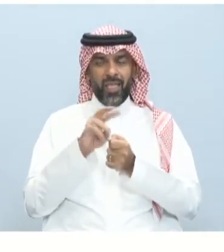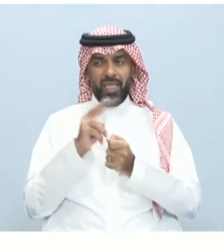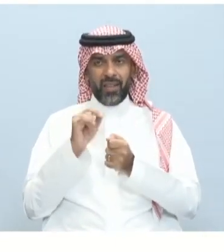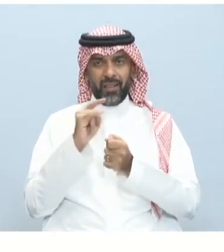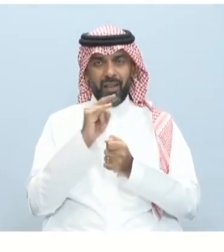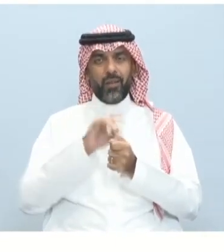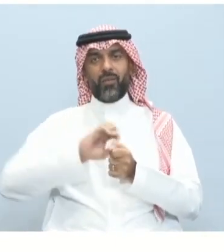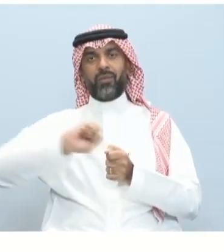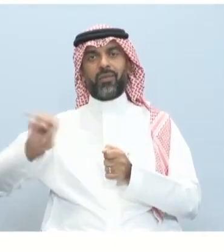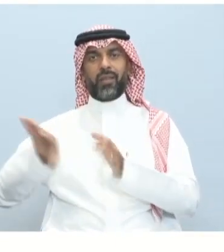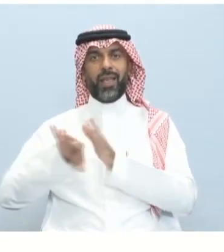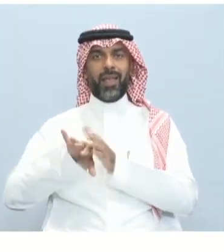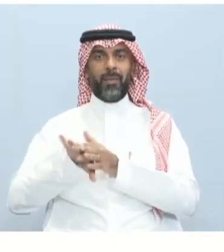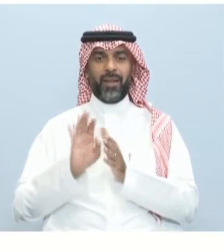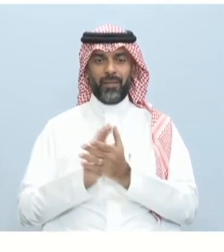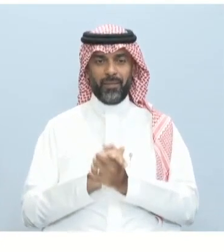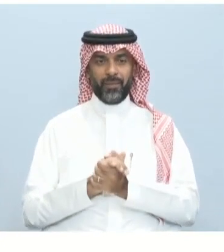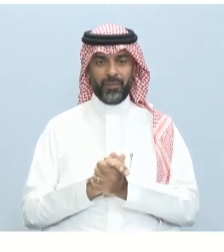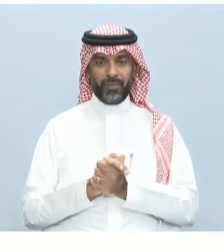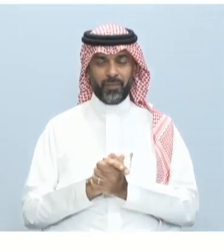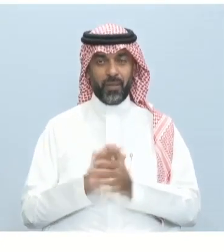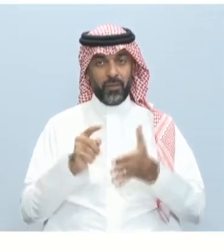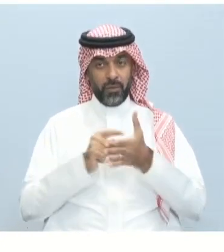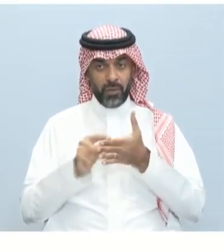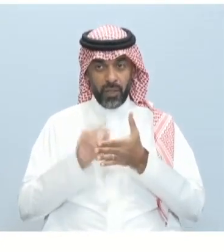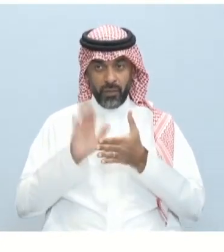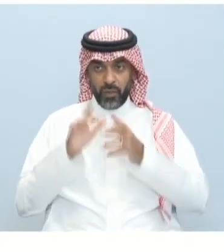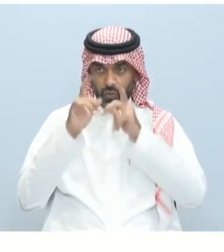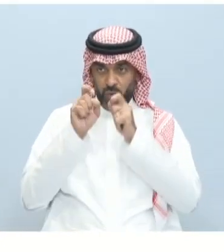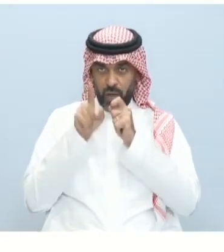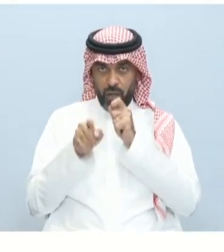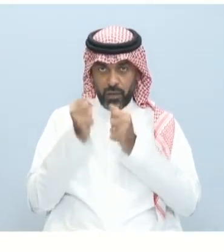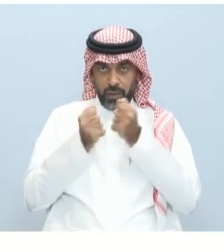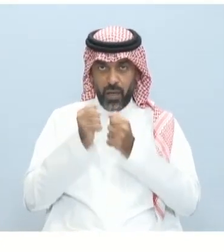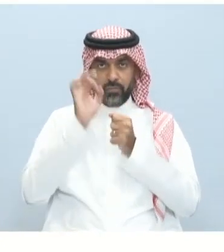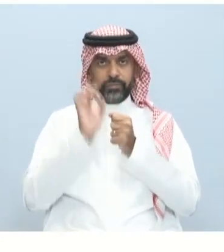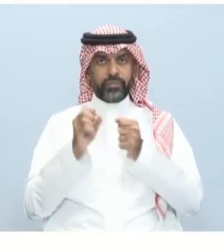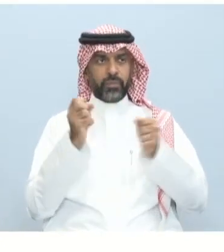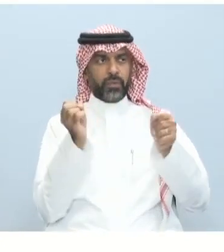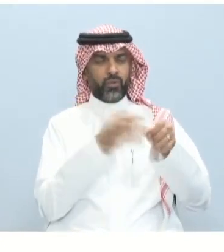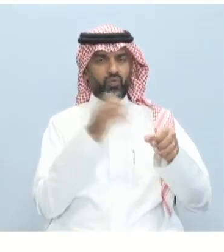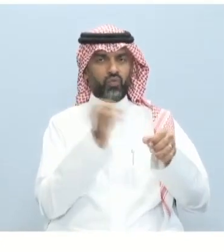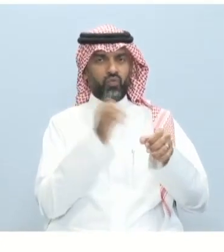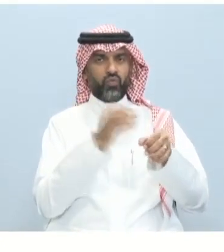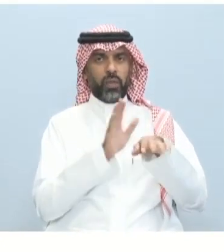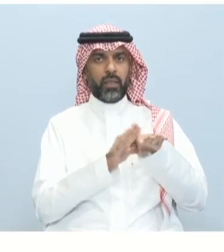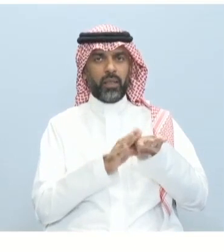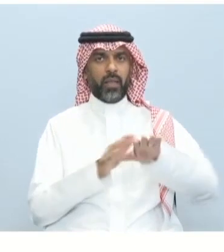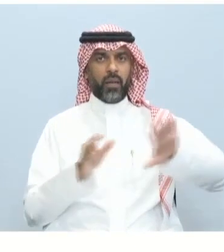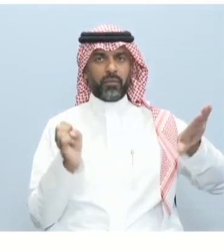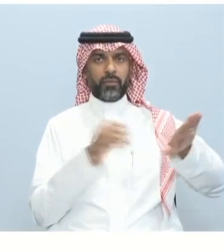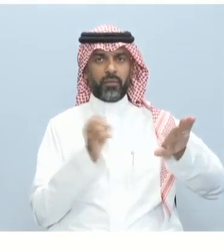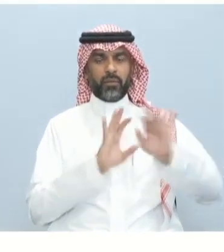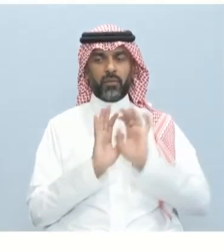جهة اليمين. إذا تحقق الشرط وكانت الصور مطابقة للسيارات يضع الصورة للجهة اليسرى،